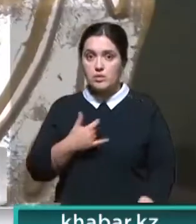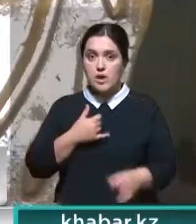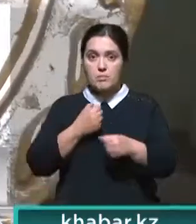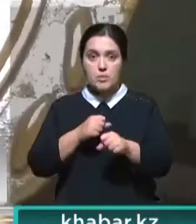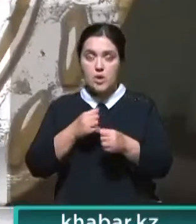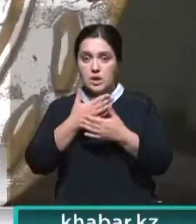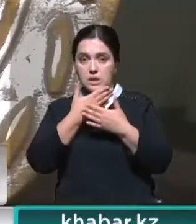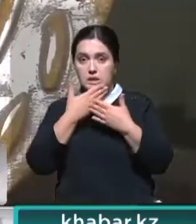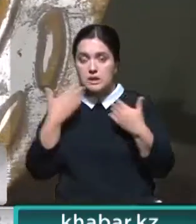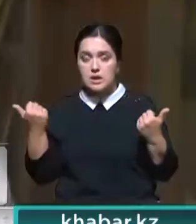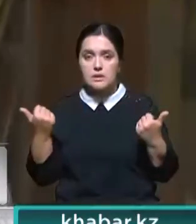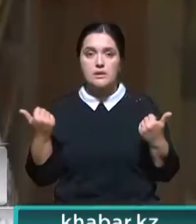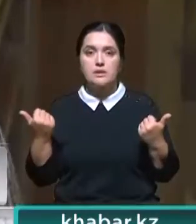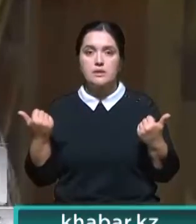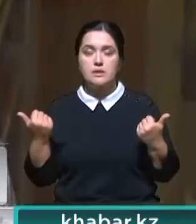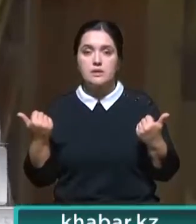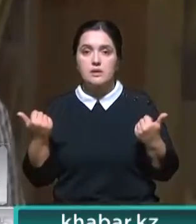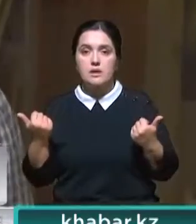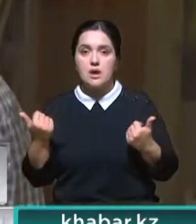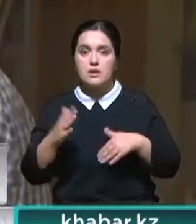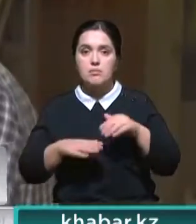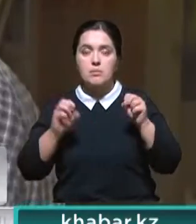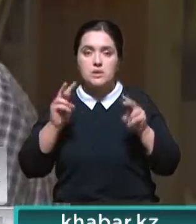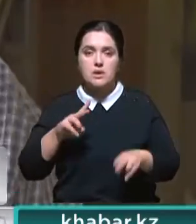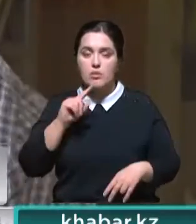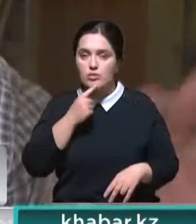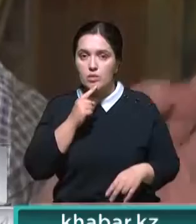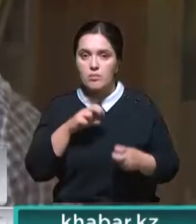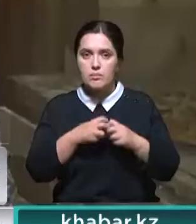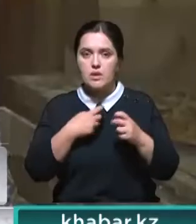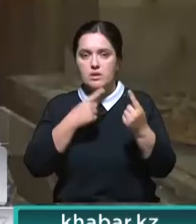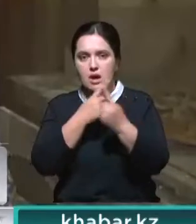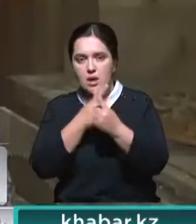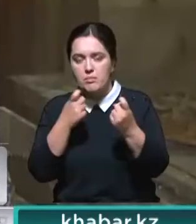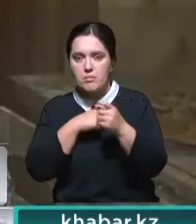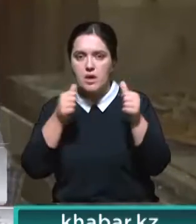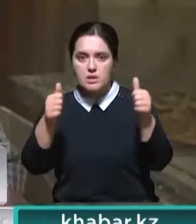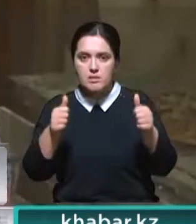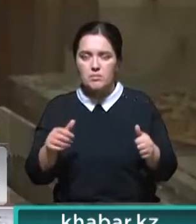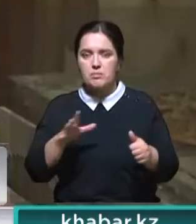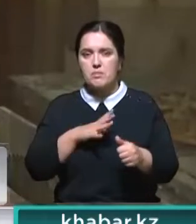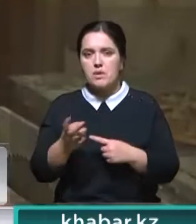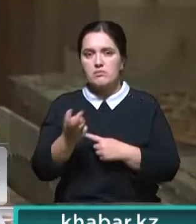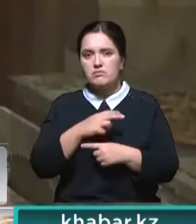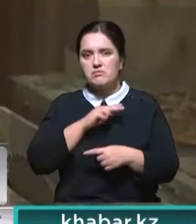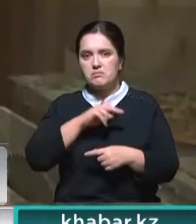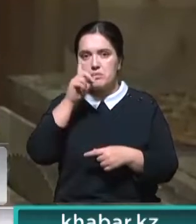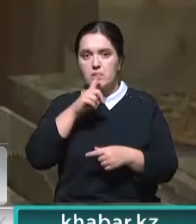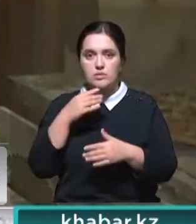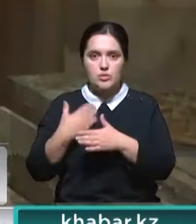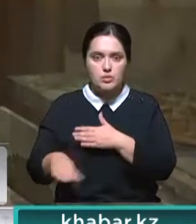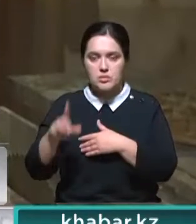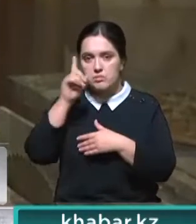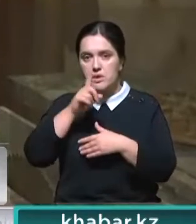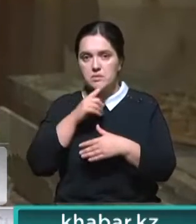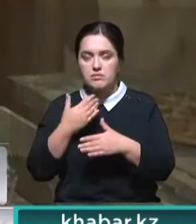этого станка есть столяр-станочник надо. Специалистам проблемы тоже, да. Я сколько объявлений писал. Приходит иногда там, поработает месяц, уходит, поработает